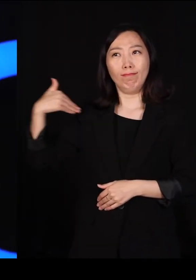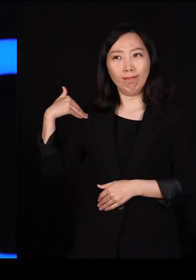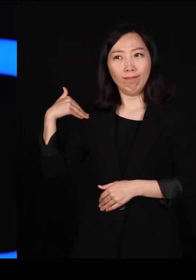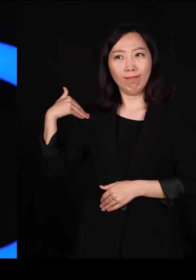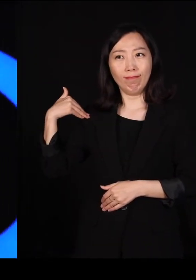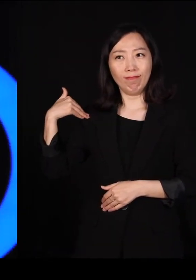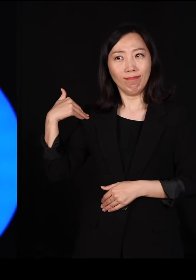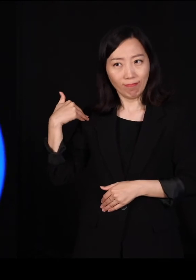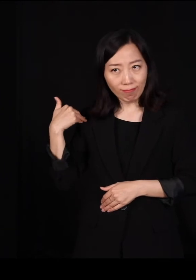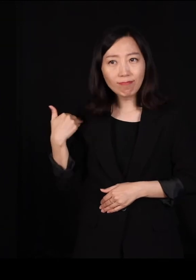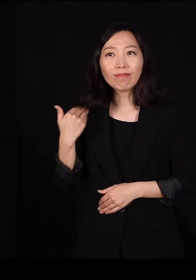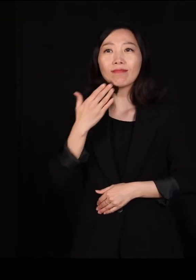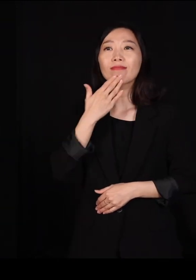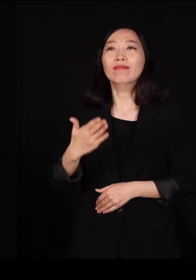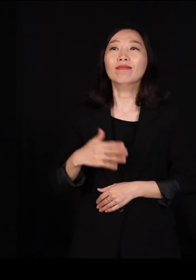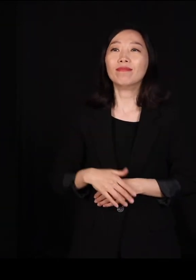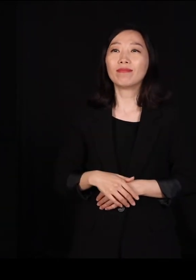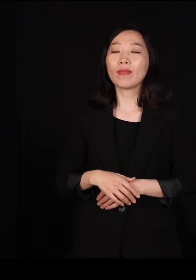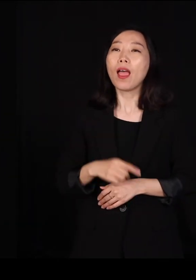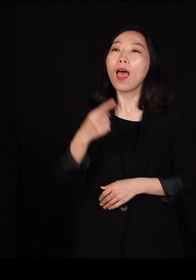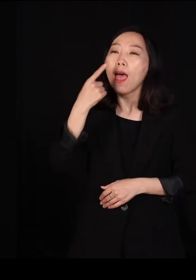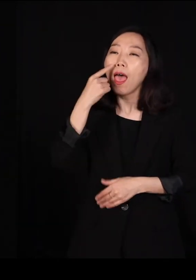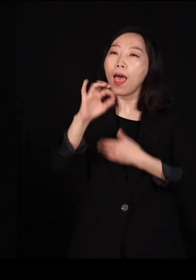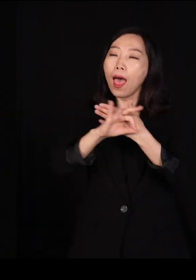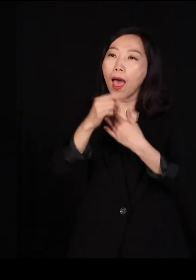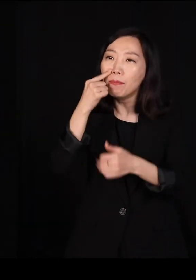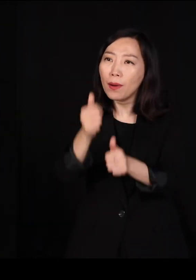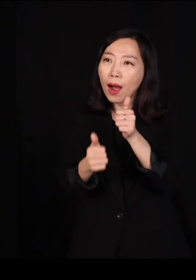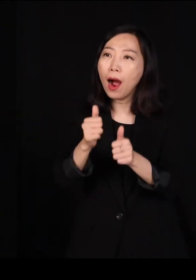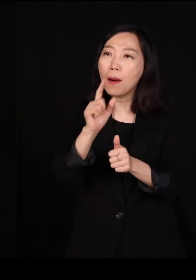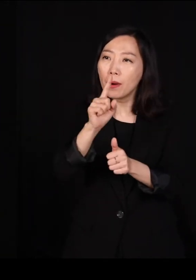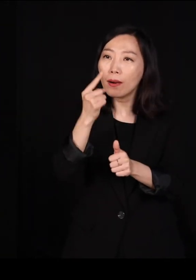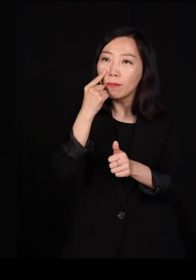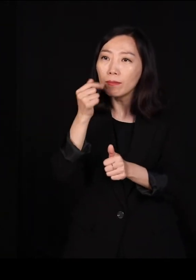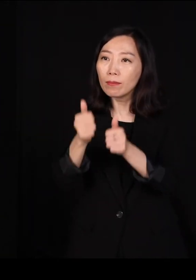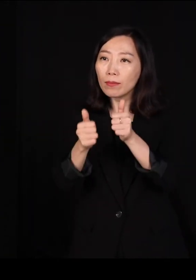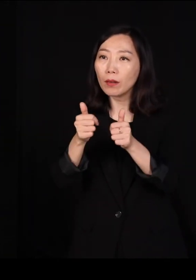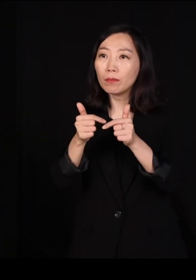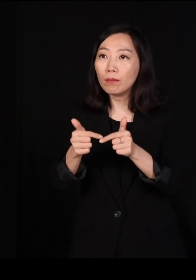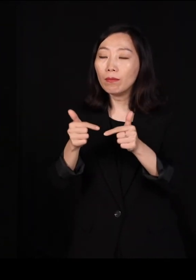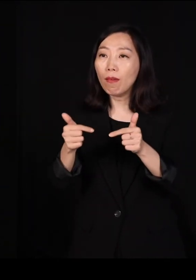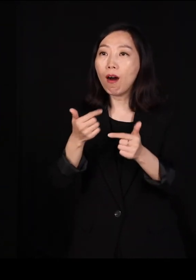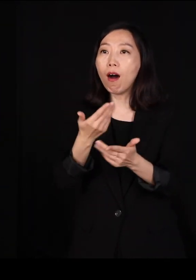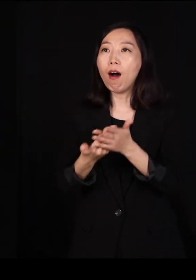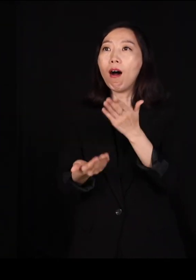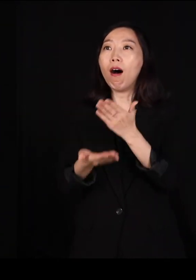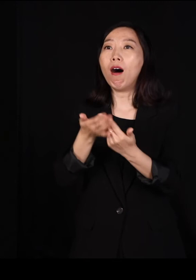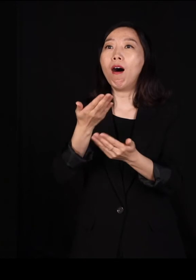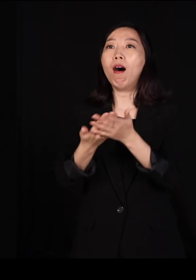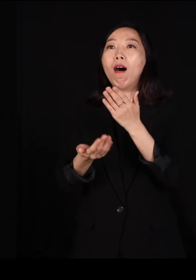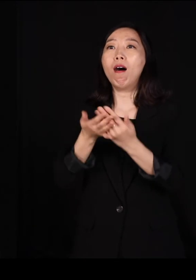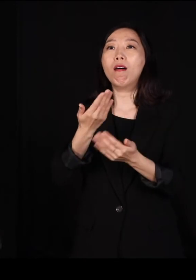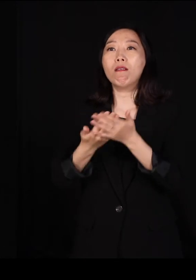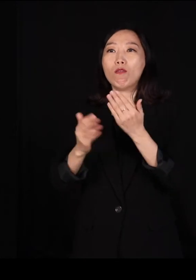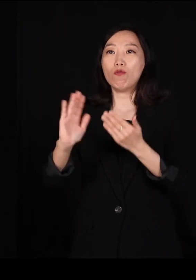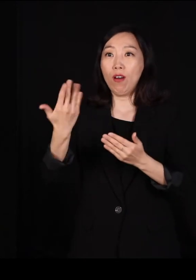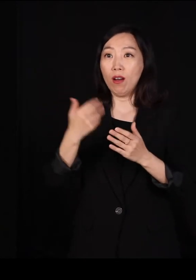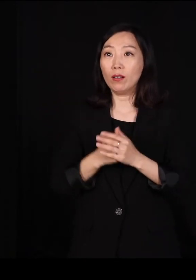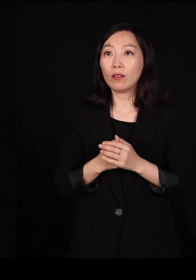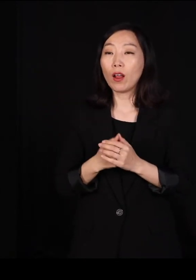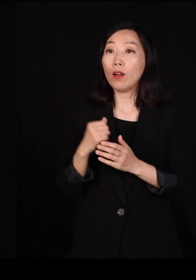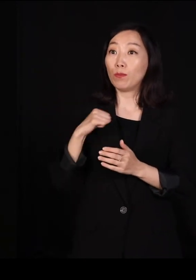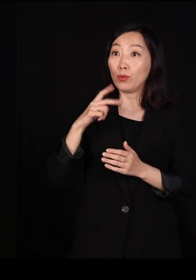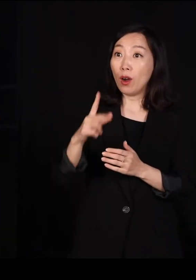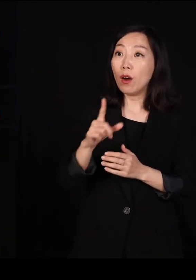자신감이 생겨요. 이거 하나씩 여러 가지를 해나가시면은 쌓여요. 포르투갈어를 어디서 배울